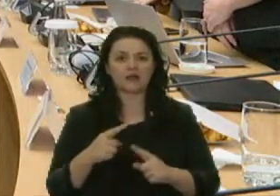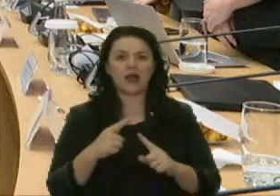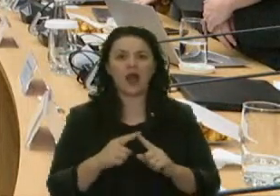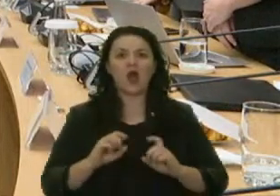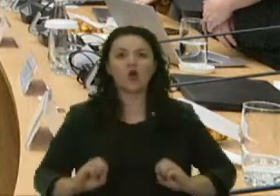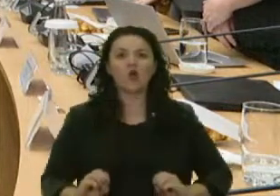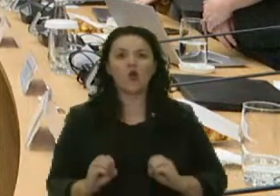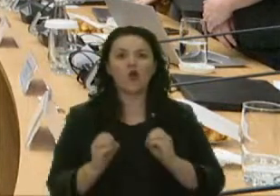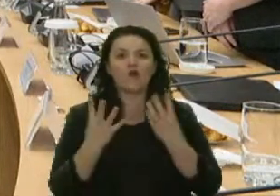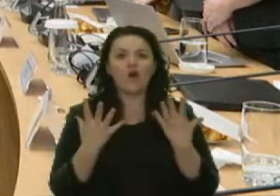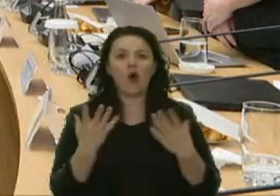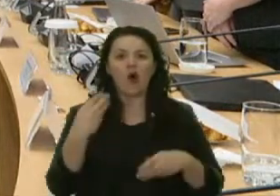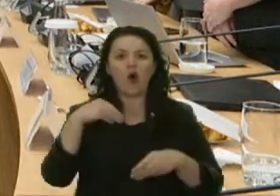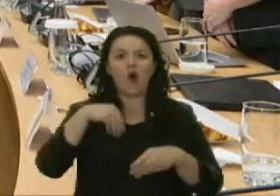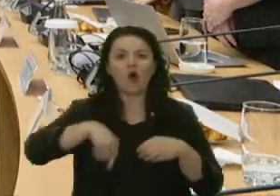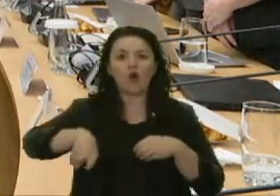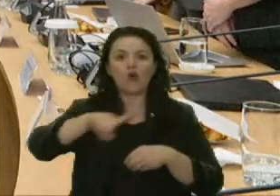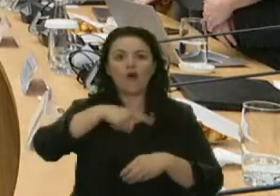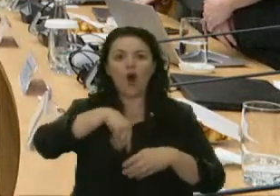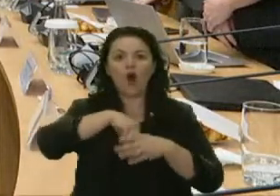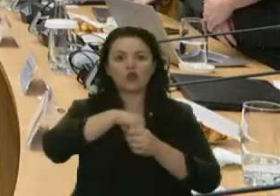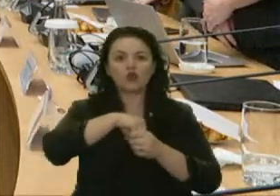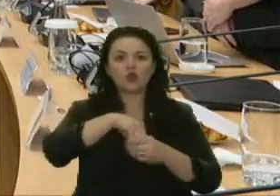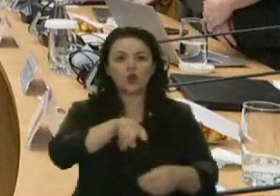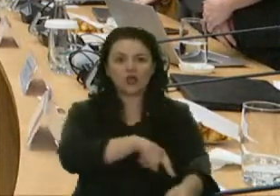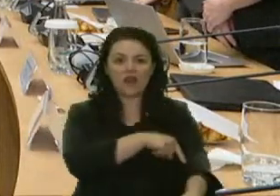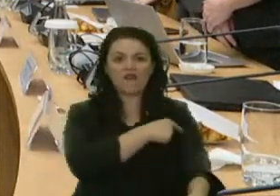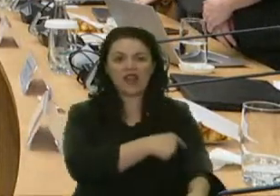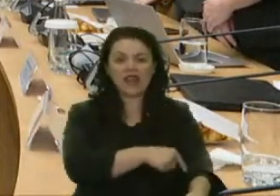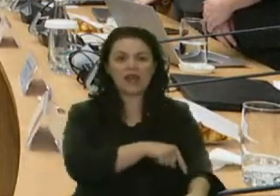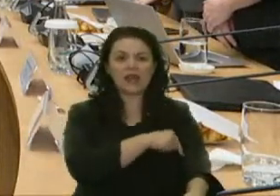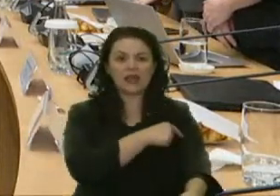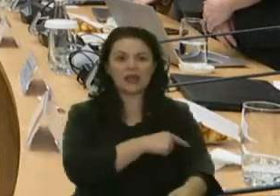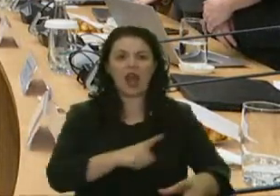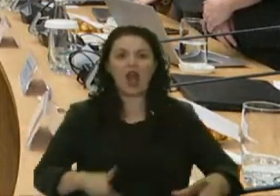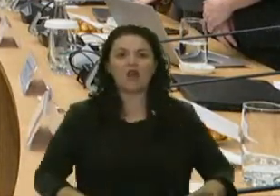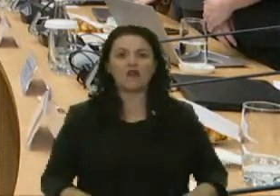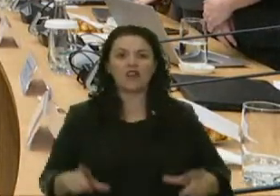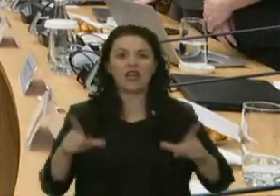armate cu copul vostru